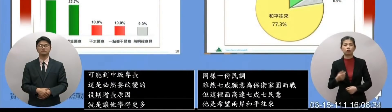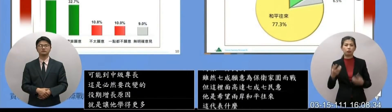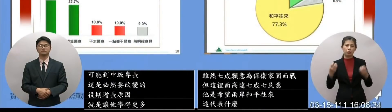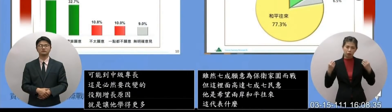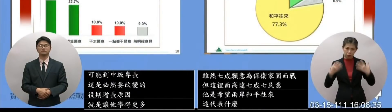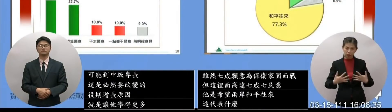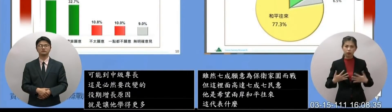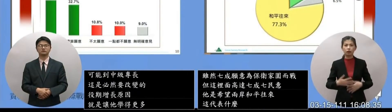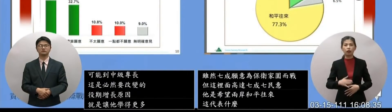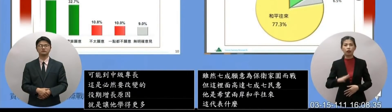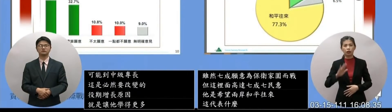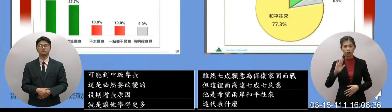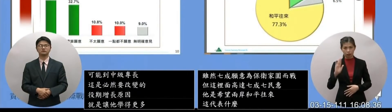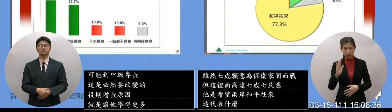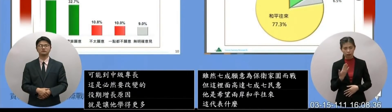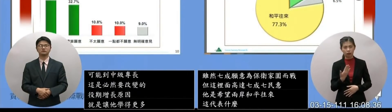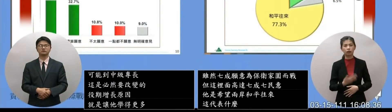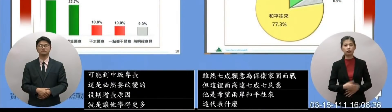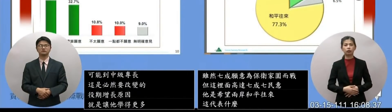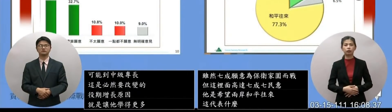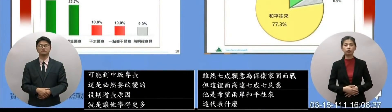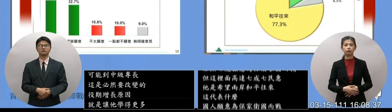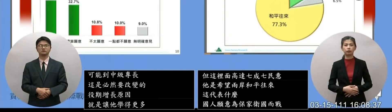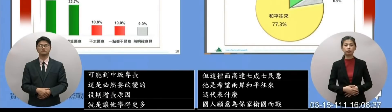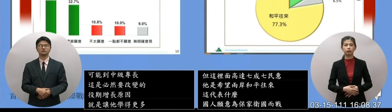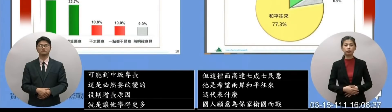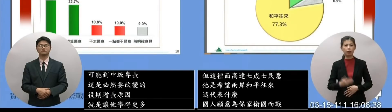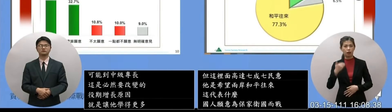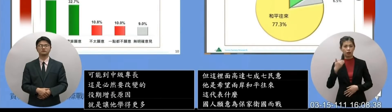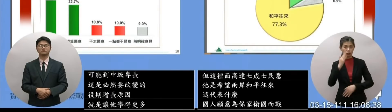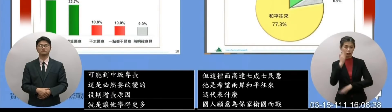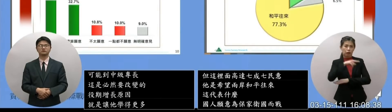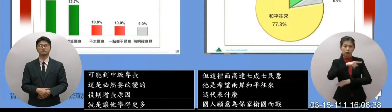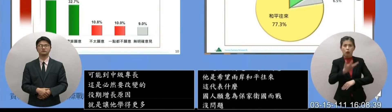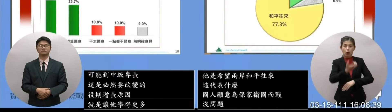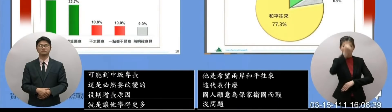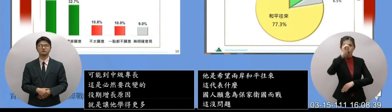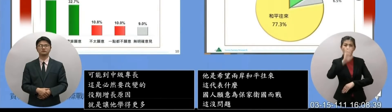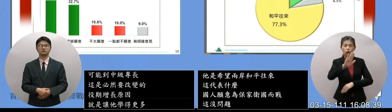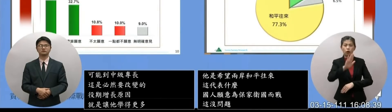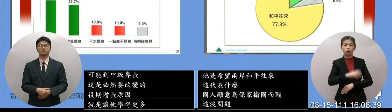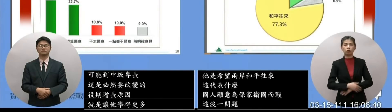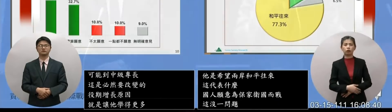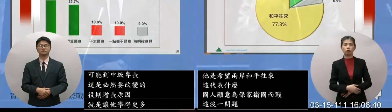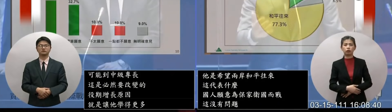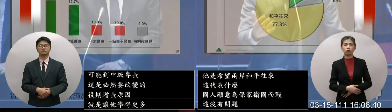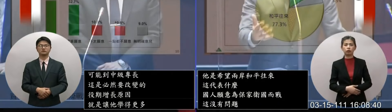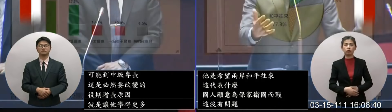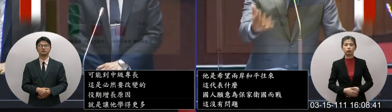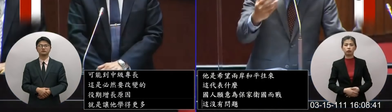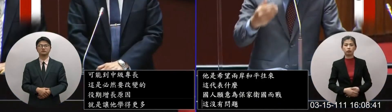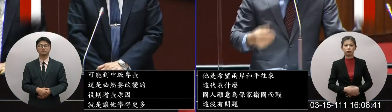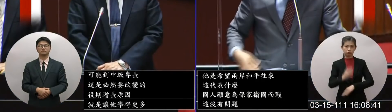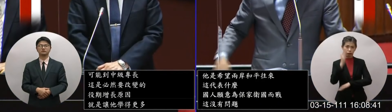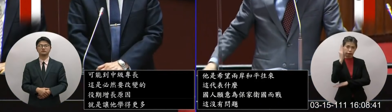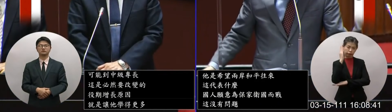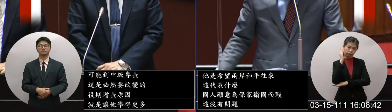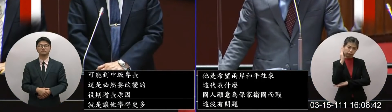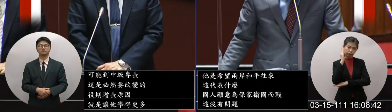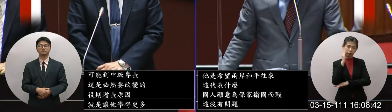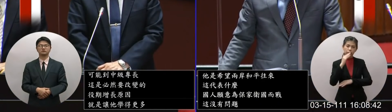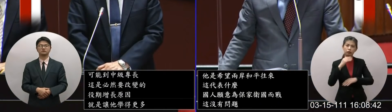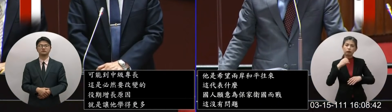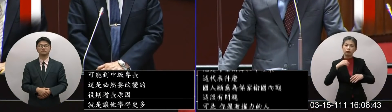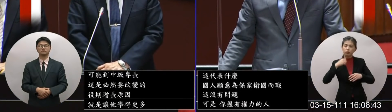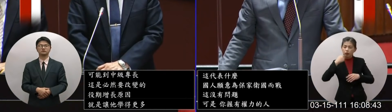题。可是呢，你握有权力的人，你政府，你应该怎么样保